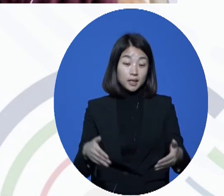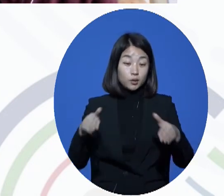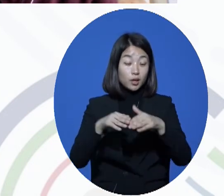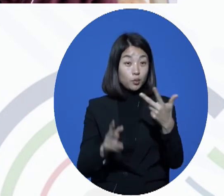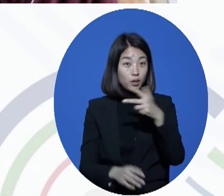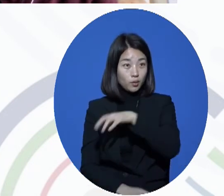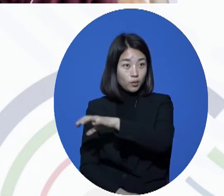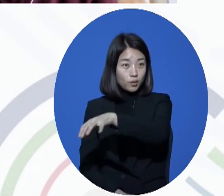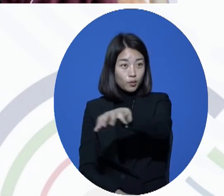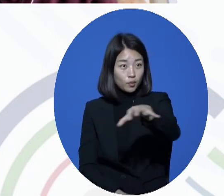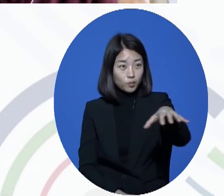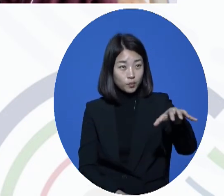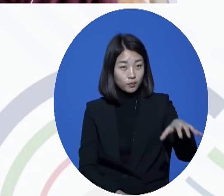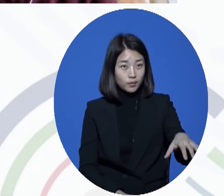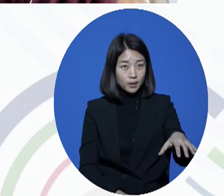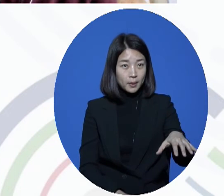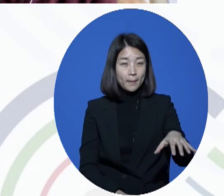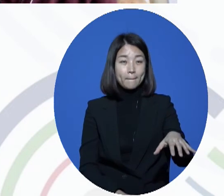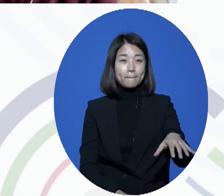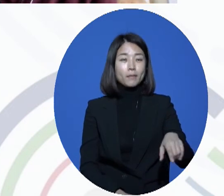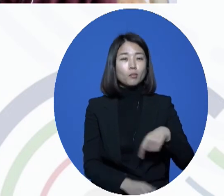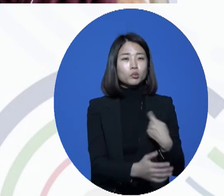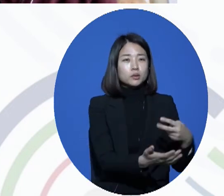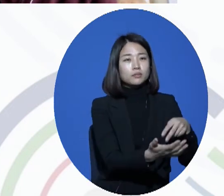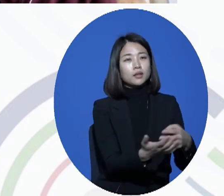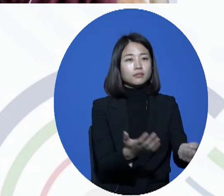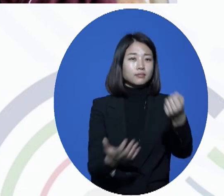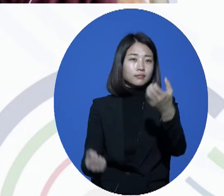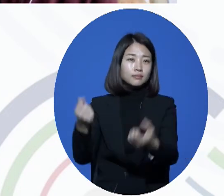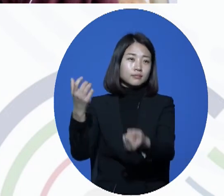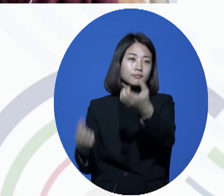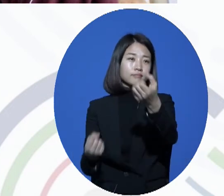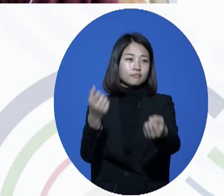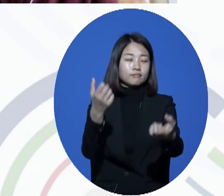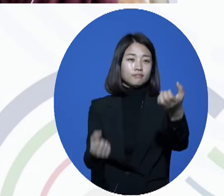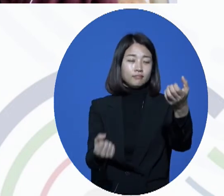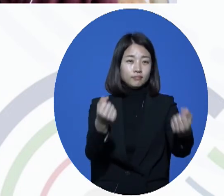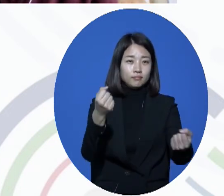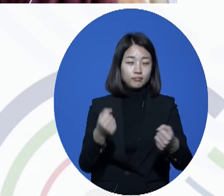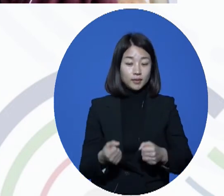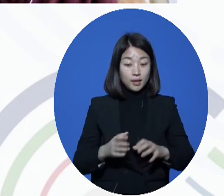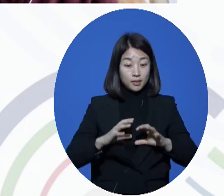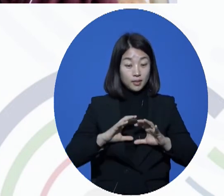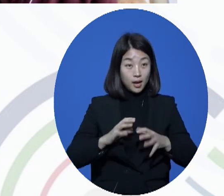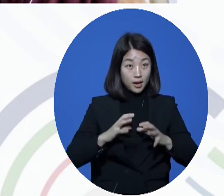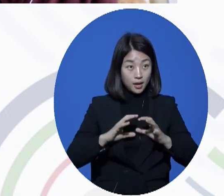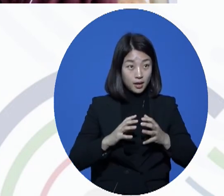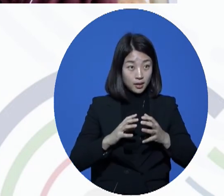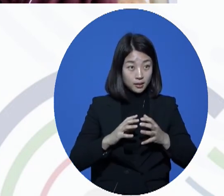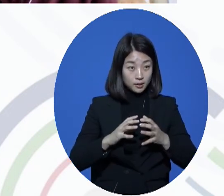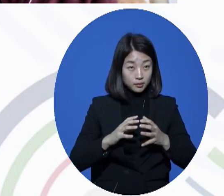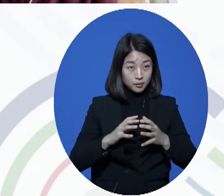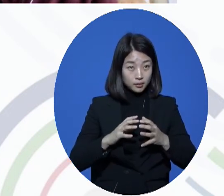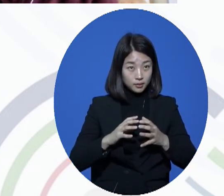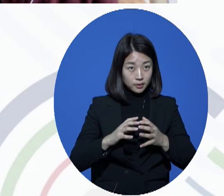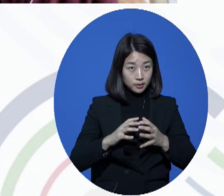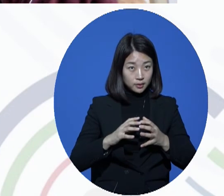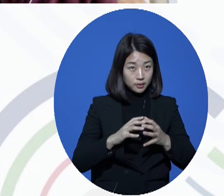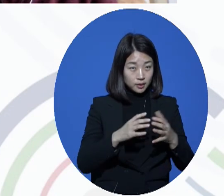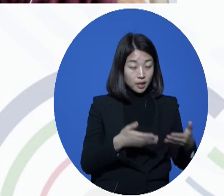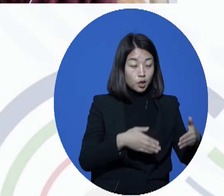같은 경우에 모두 다 국제적인 그런 기구이고 또 국가 차원에서의 여러 지부들을 두고 있었던